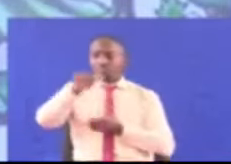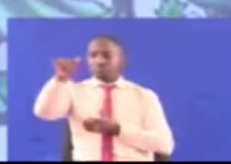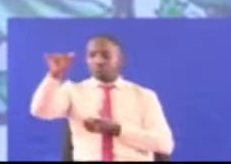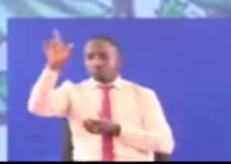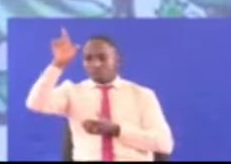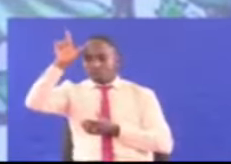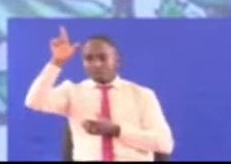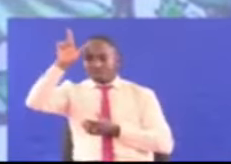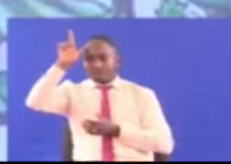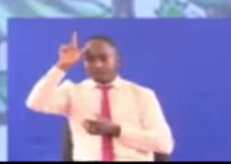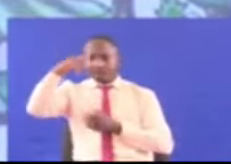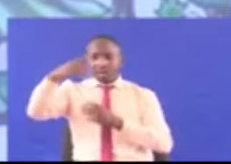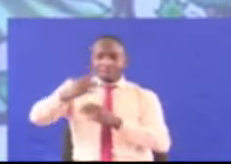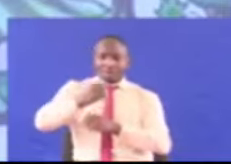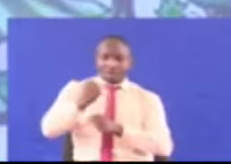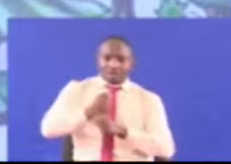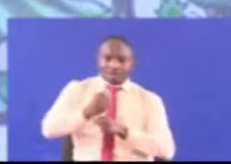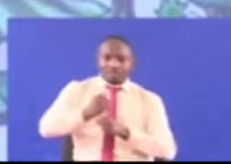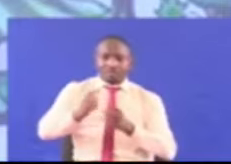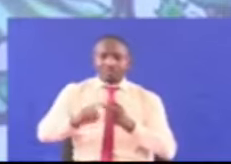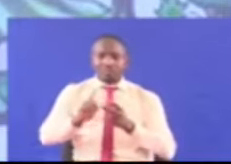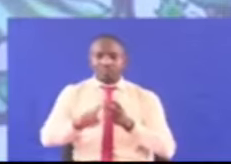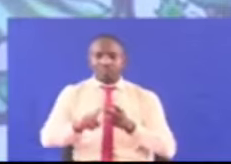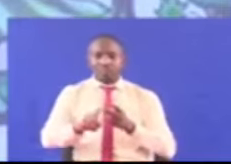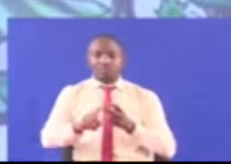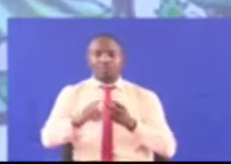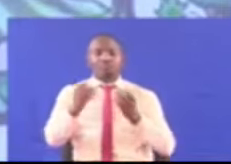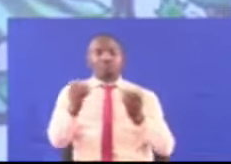nipata kazi ya